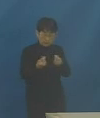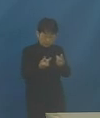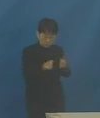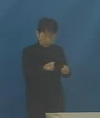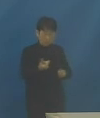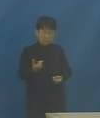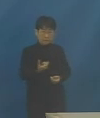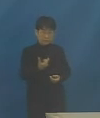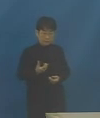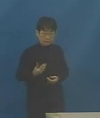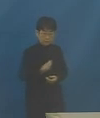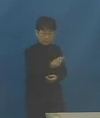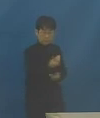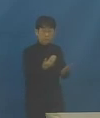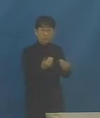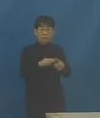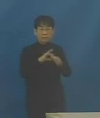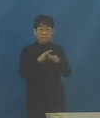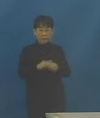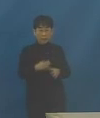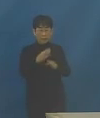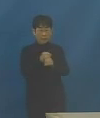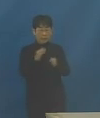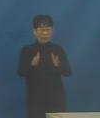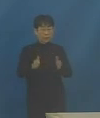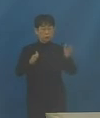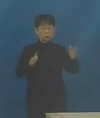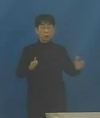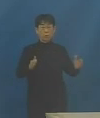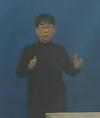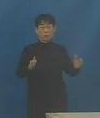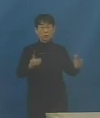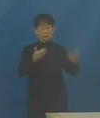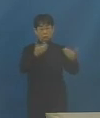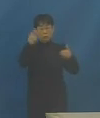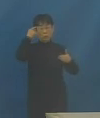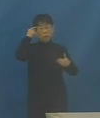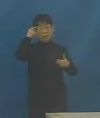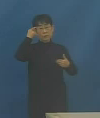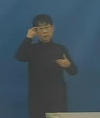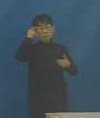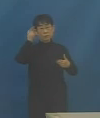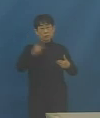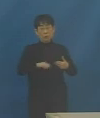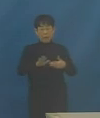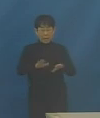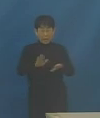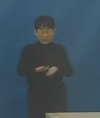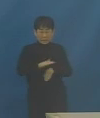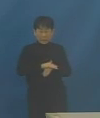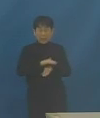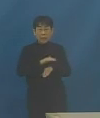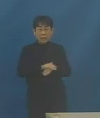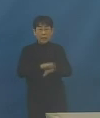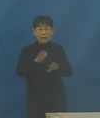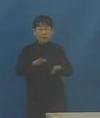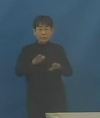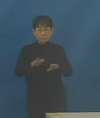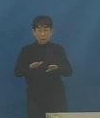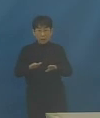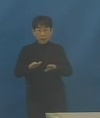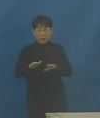従いまして延長が必要だと思いますでそのあり方ちょっと最後今中でも検討しているところでありまし